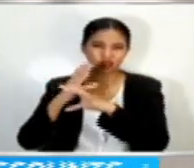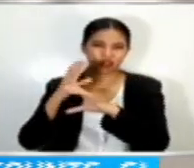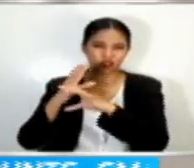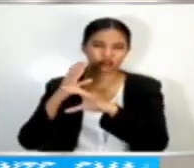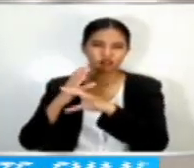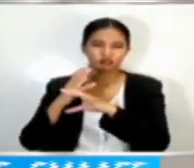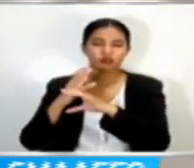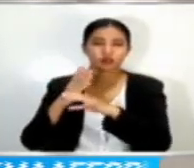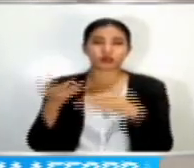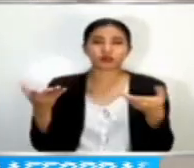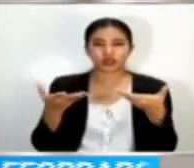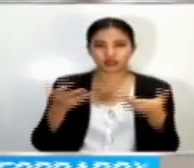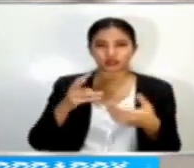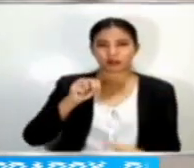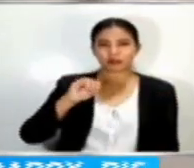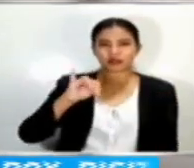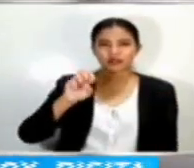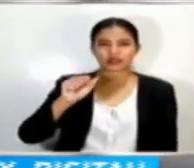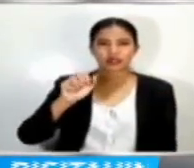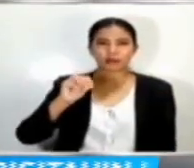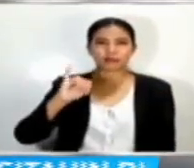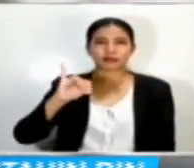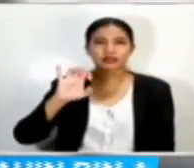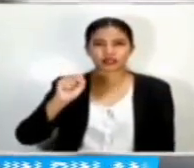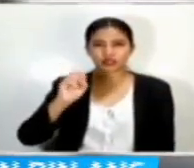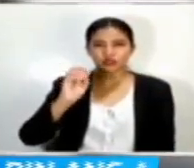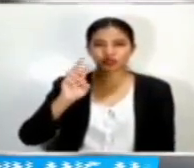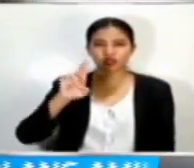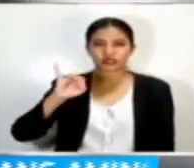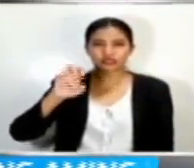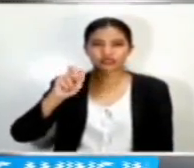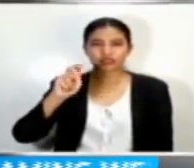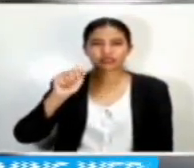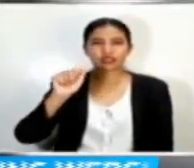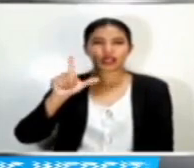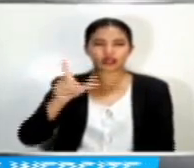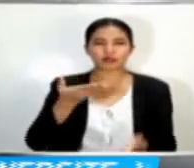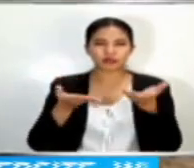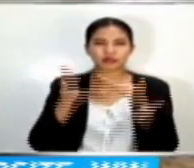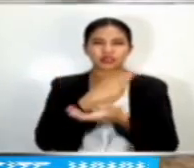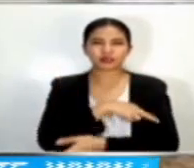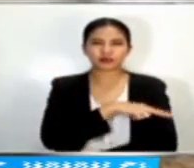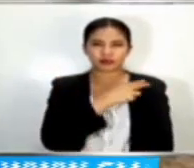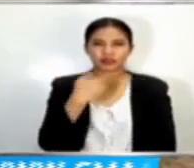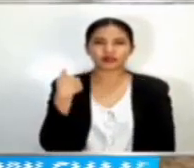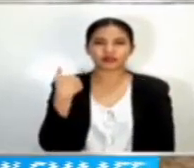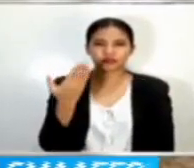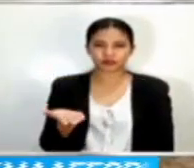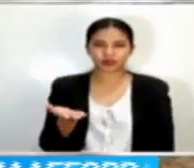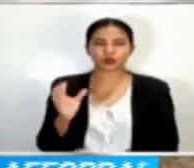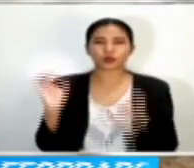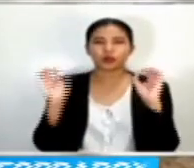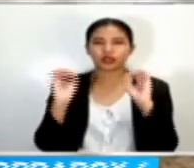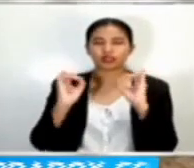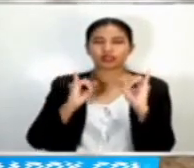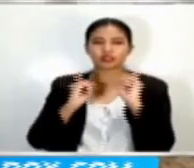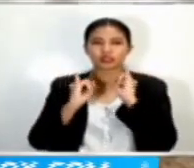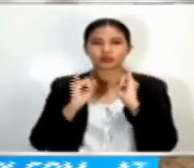Misamis Oriental. Dead on arrival si Mautin sa ospital. Wala namang pahayag ang truck driver at nahaharap sa